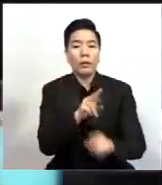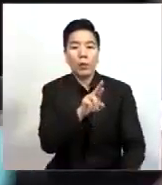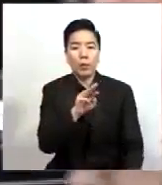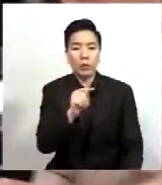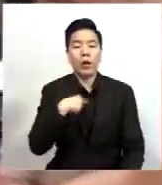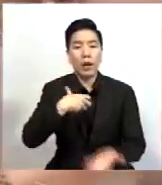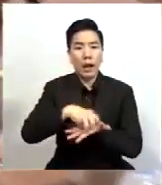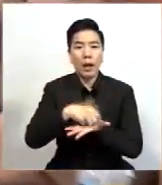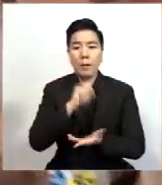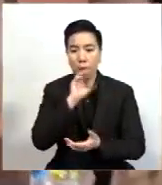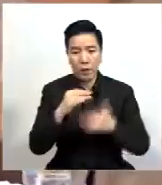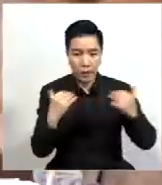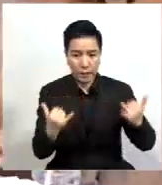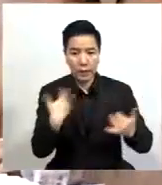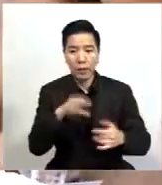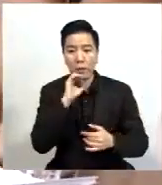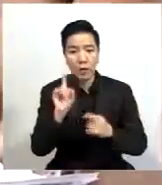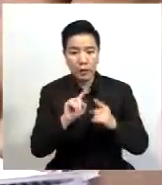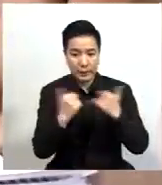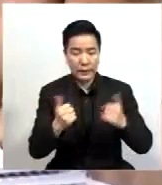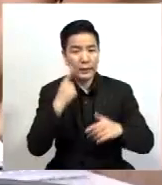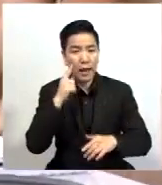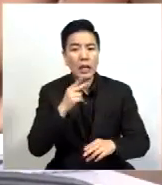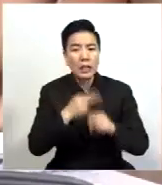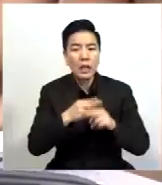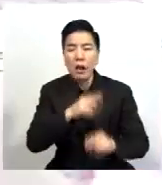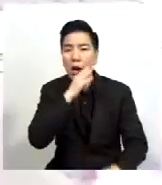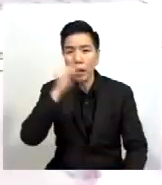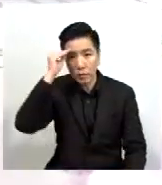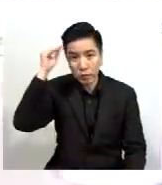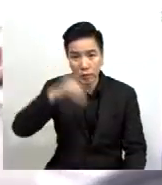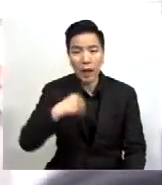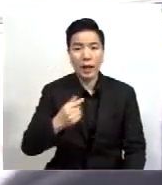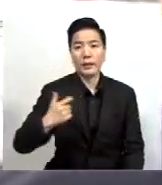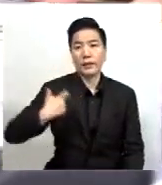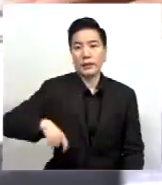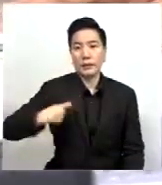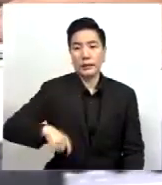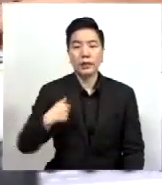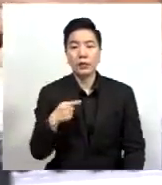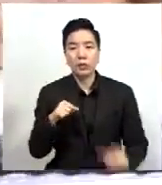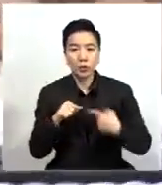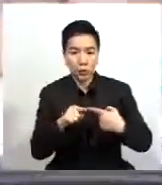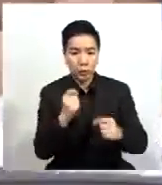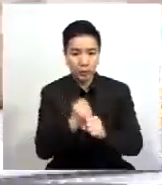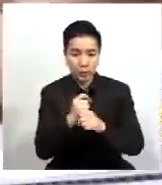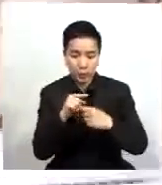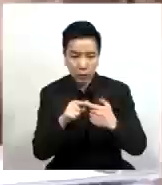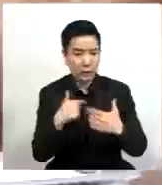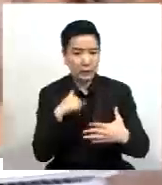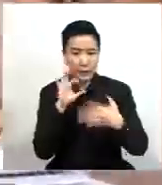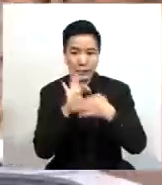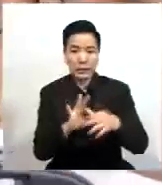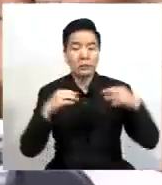มนตรีช่วยแถลงเมื่อสักครู่นี้นะคะแล้วก็บอกว่าส่วนการแอบอ้างชื่อตนนั้นก็จะให้ทนายความไปดำเนินการต่อไปยืนยันว่า